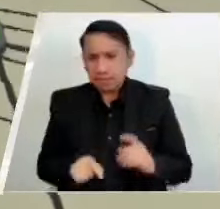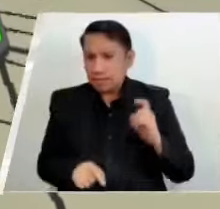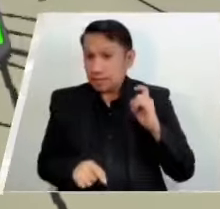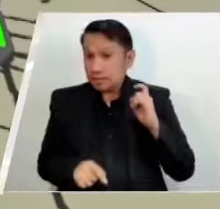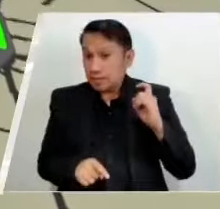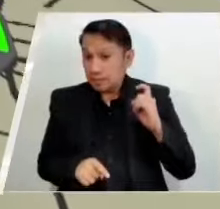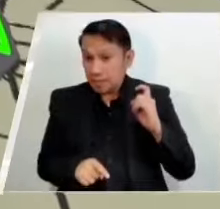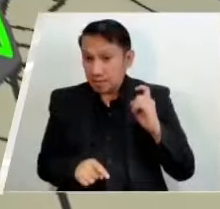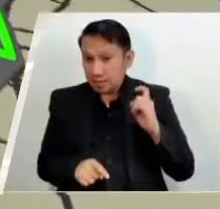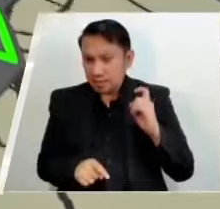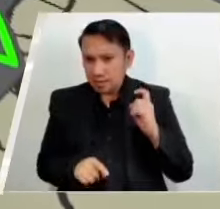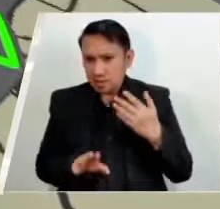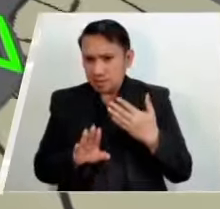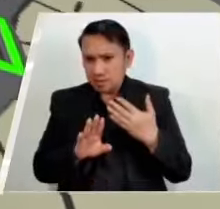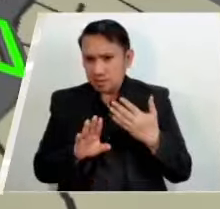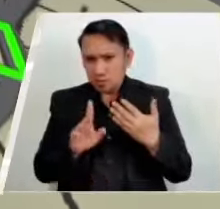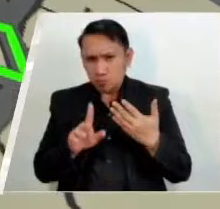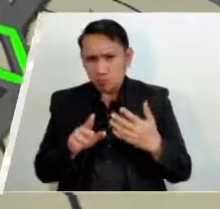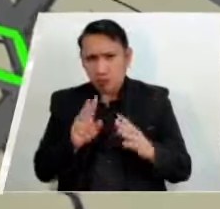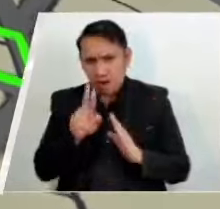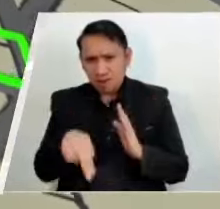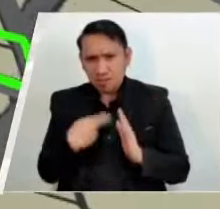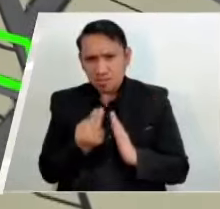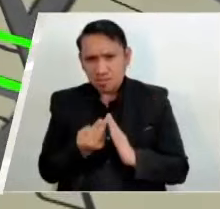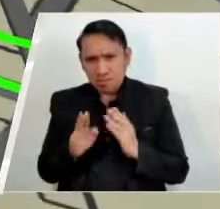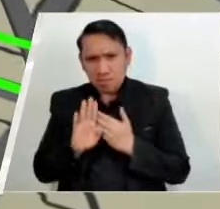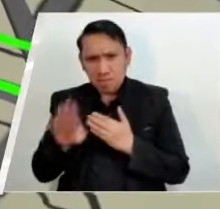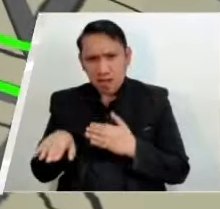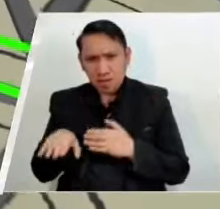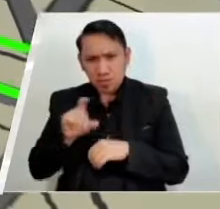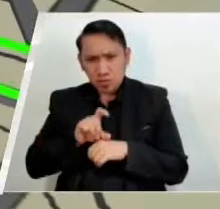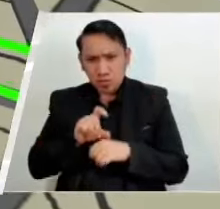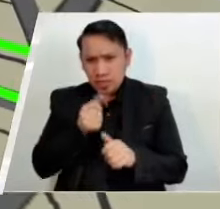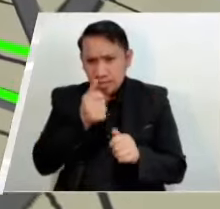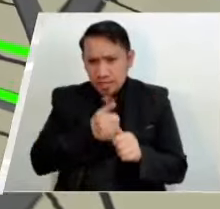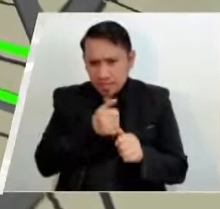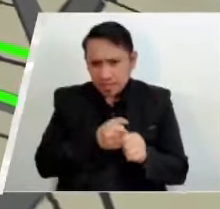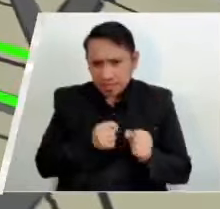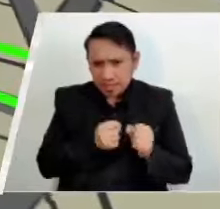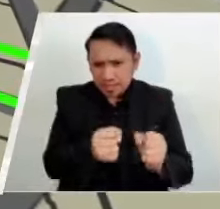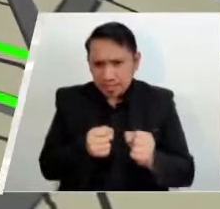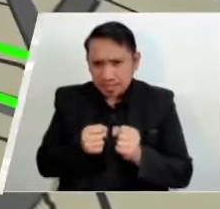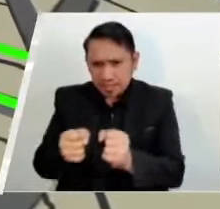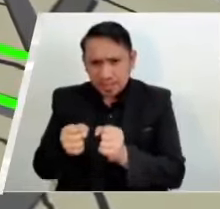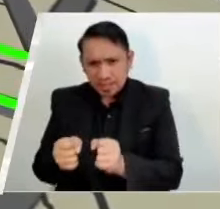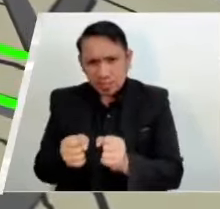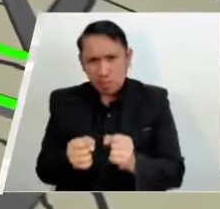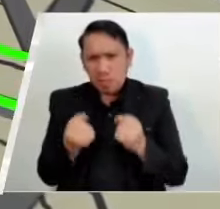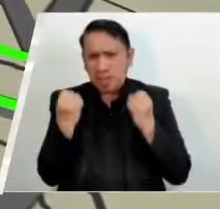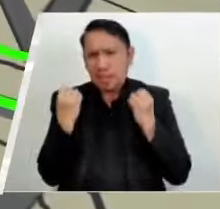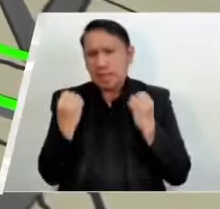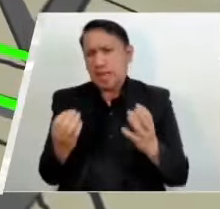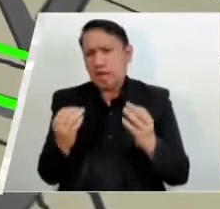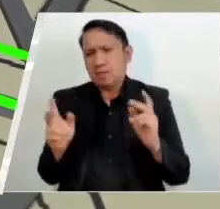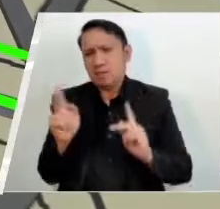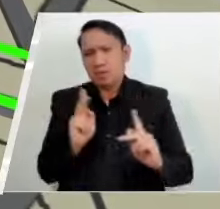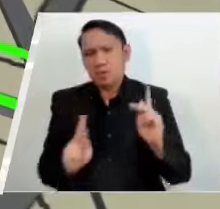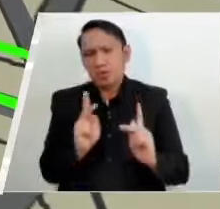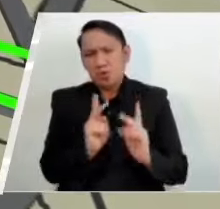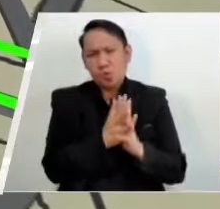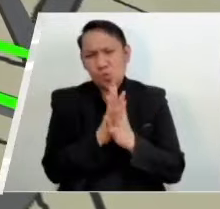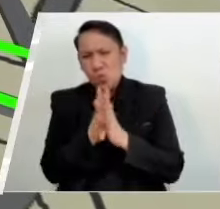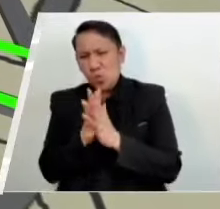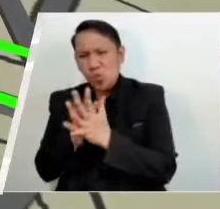mula noong 2010 bawat kalsadang inikutan hindi mahulugang karayom sa dami po ng namamanata